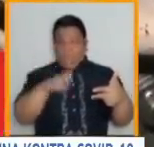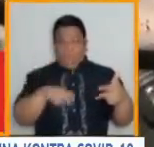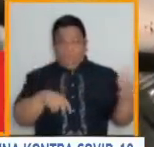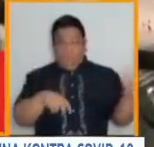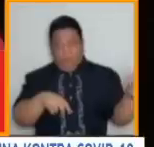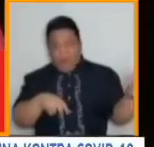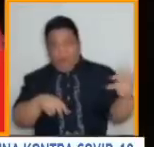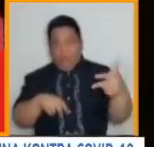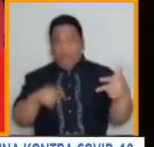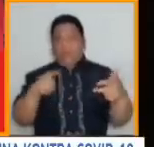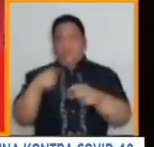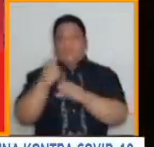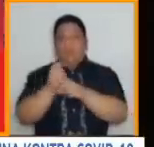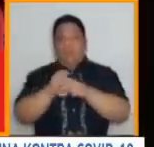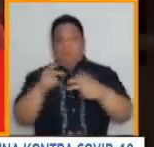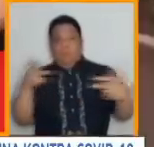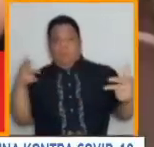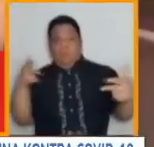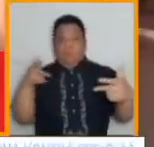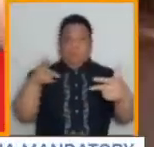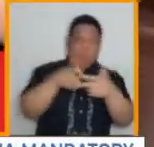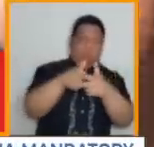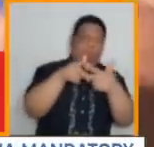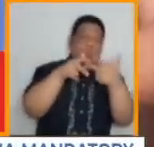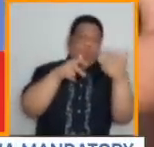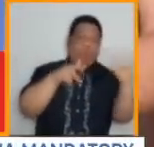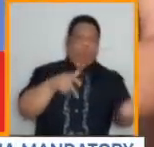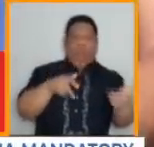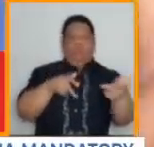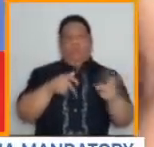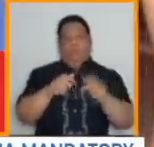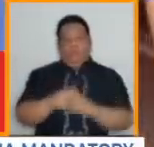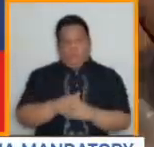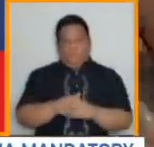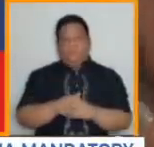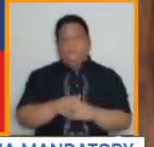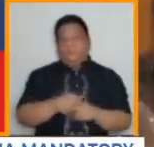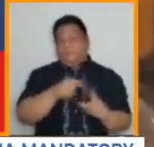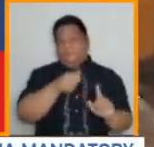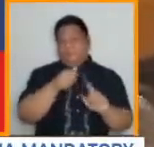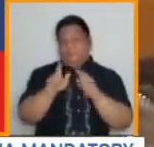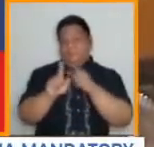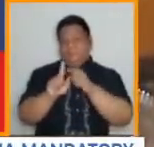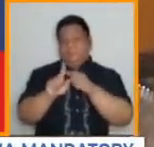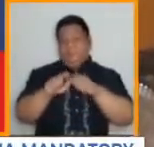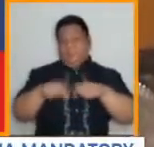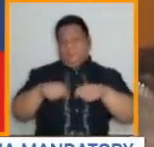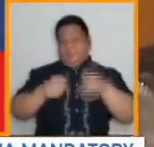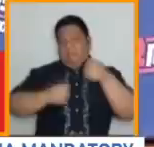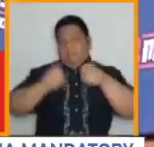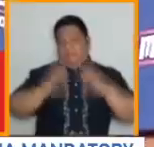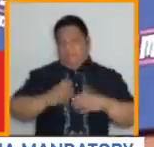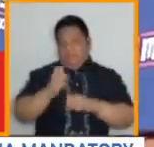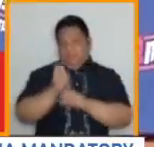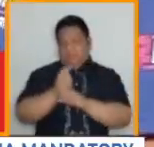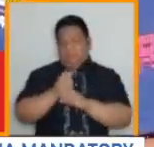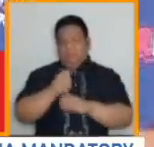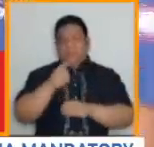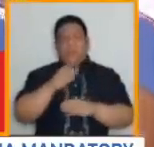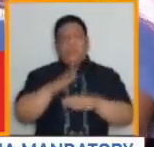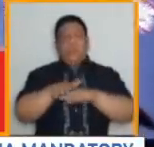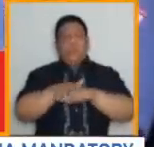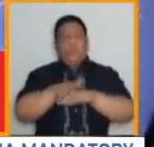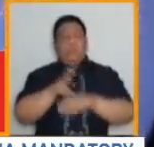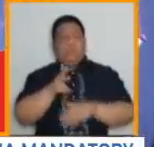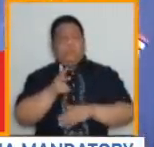motor, talagang nakabalagbag siyang gano'n. Ayon sa driver na delivery close van, mabagal naman daw ang takbo niya. Nagulat daw siya